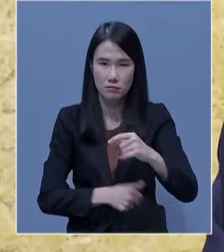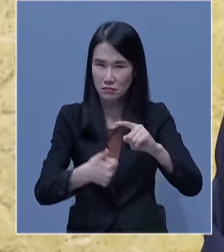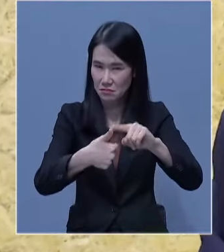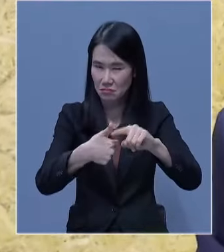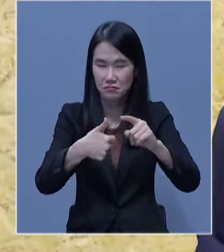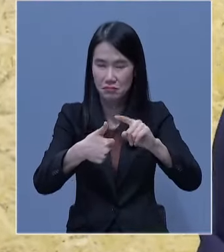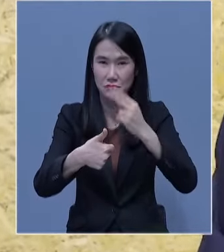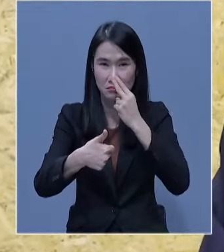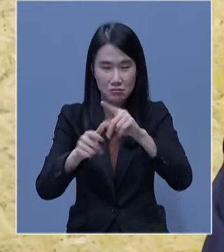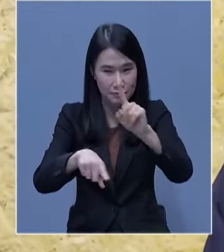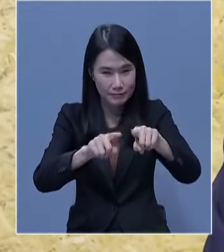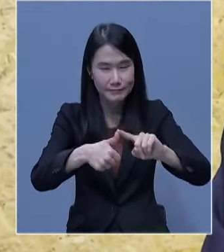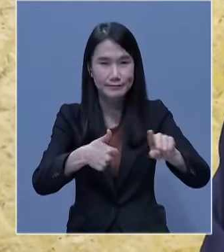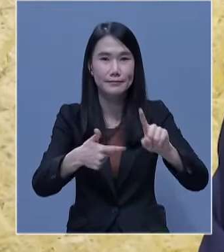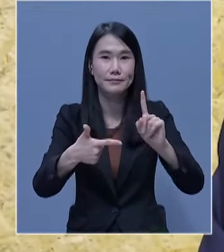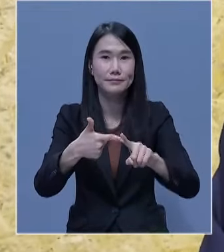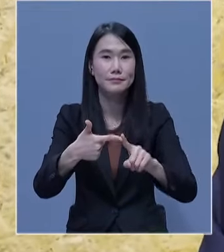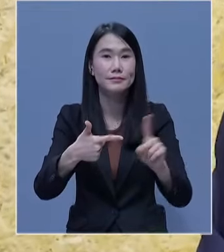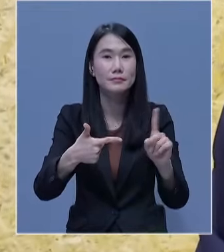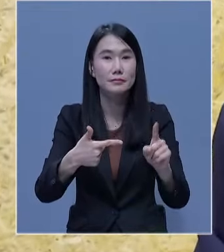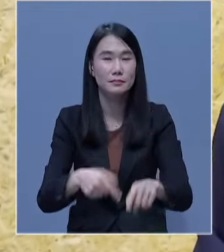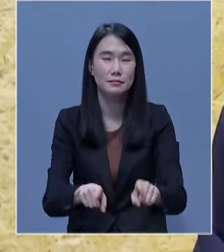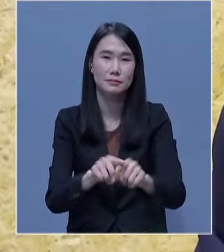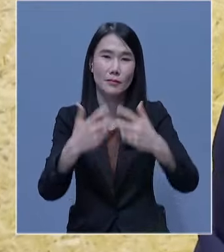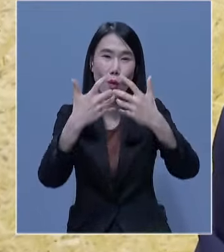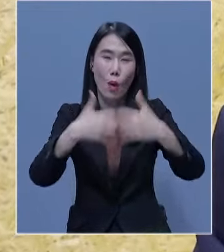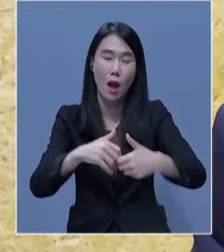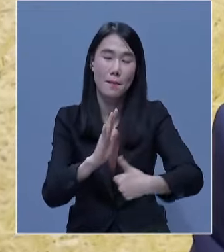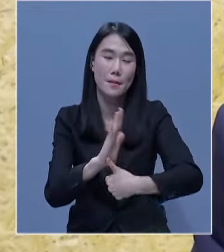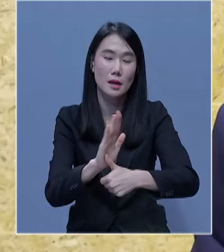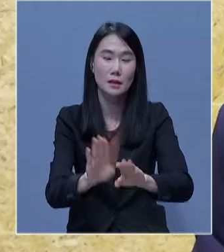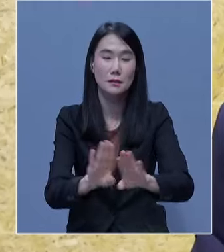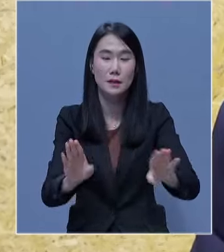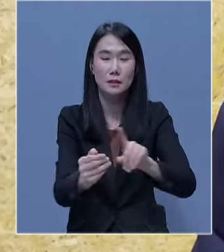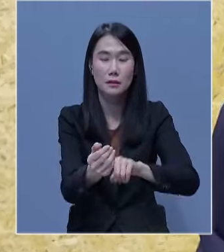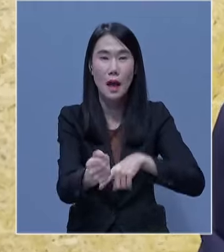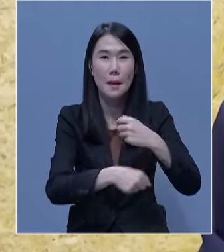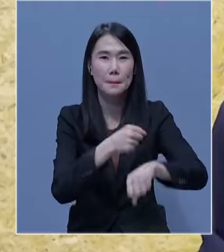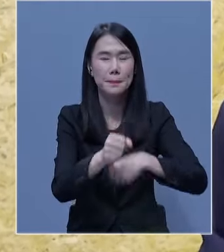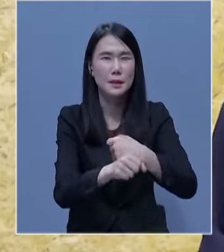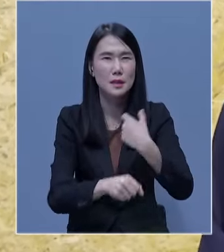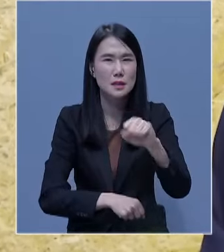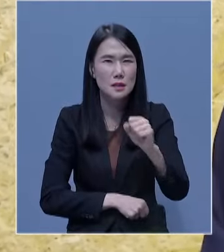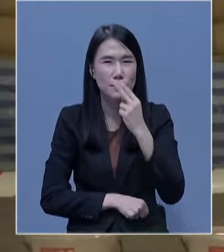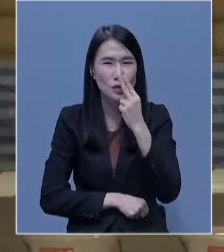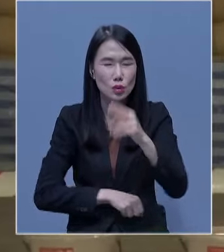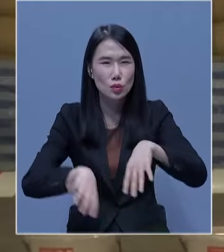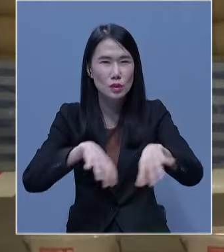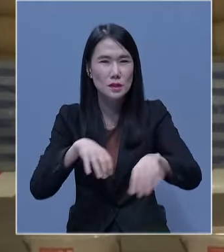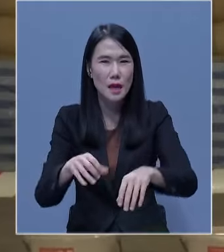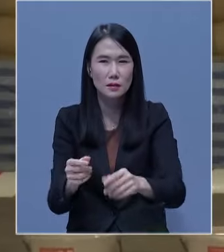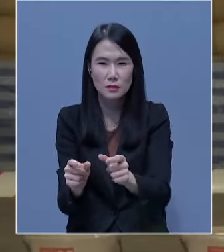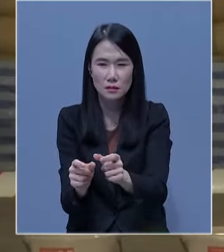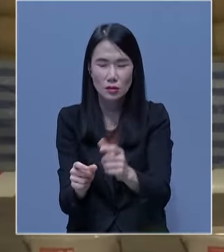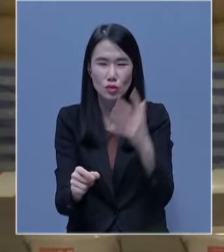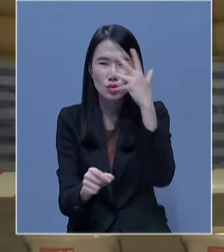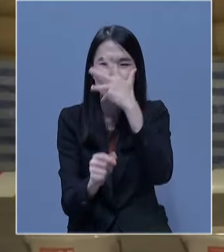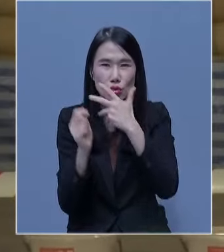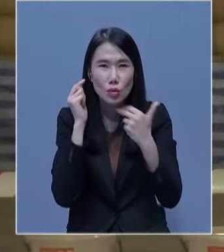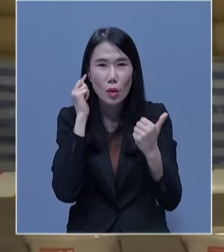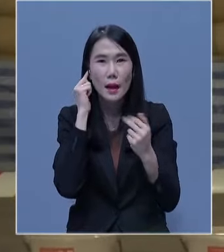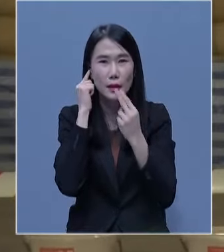อีกจุดนึงคุณหมอวรงมองว่าเปิดโกดังไปเนี่ยข้าวที่เก็บมา10ปีทำไมมันดูเรียงสวยเหลือเกินกระสอบดู